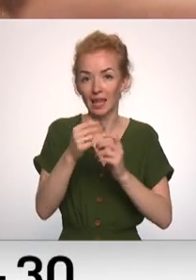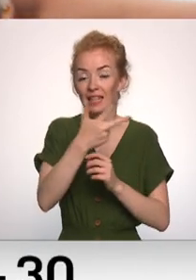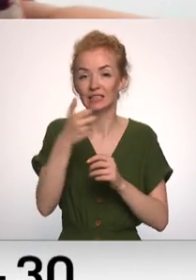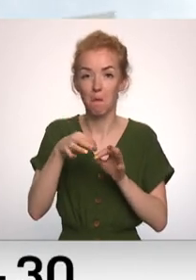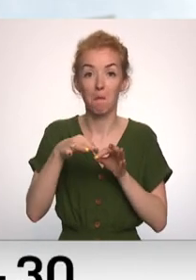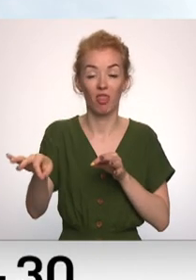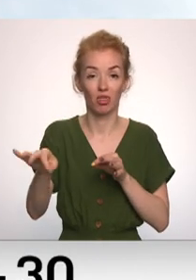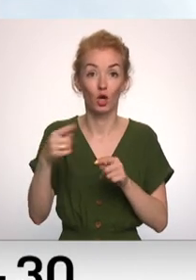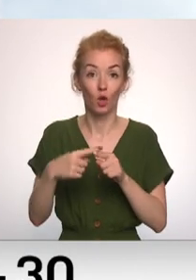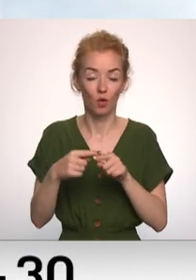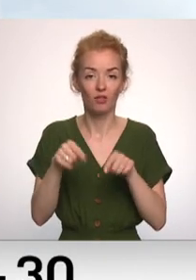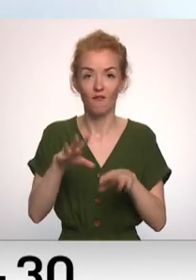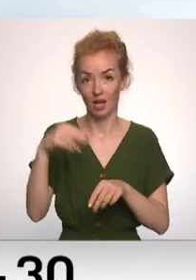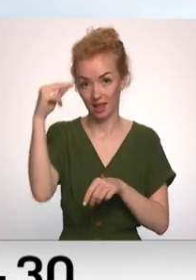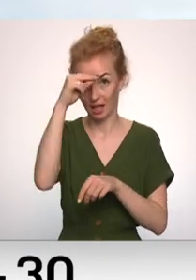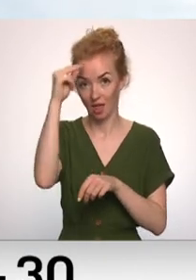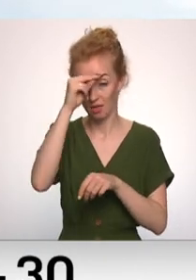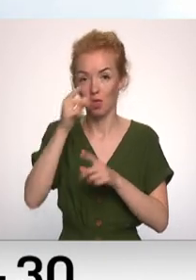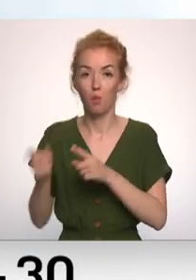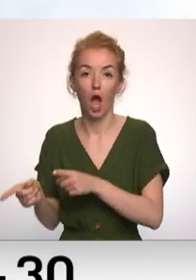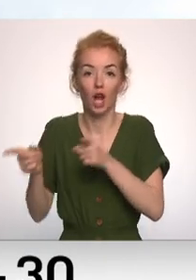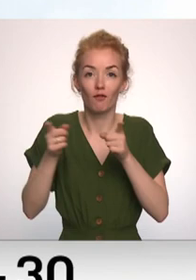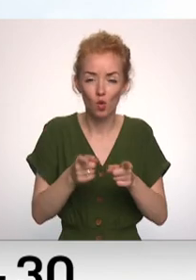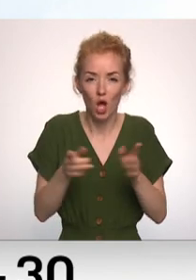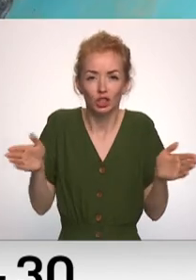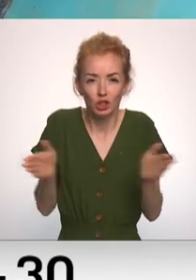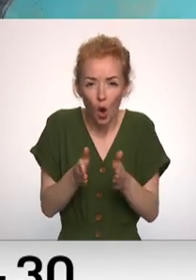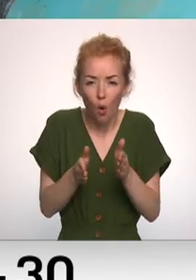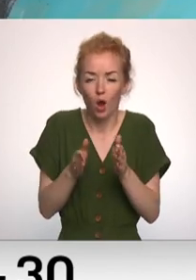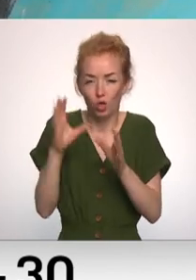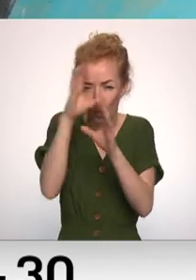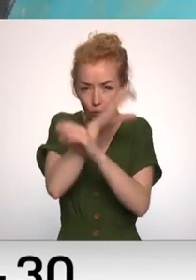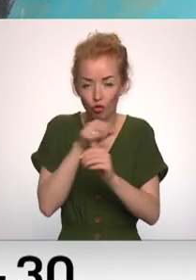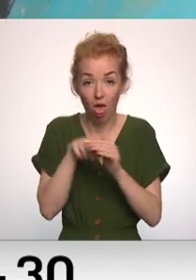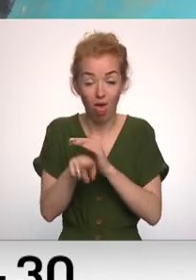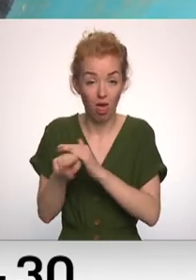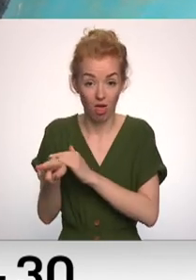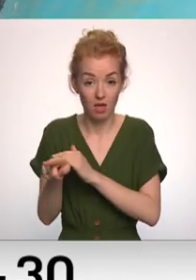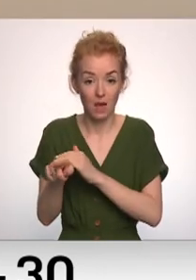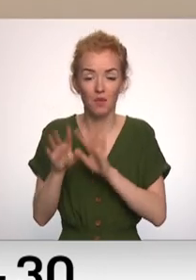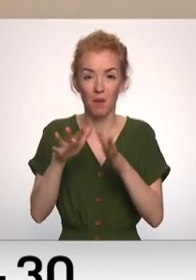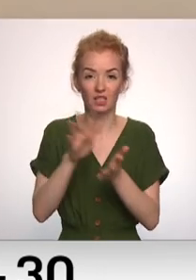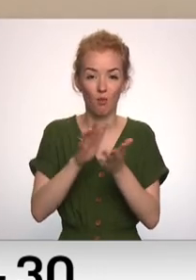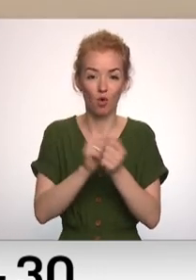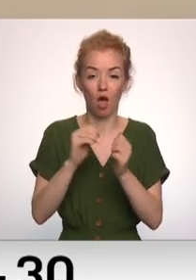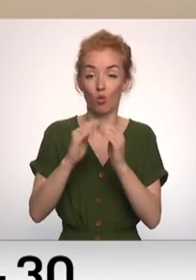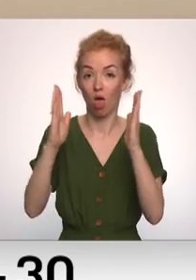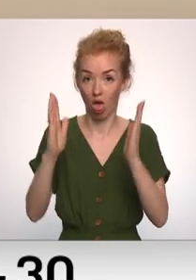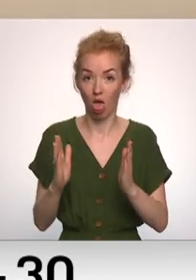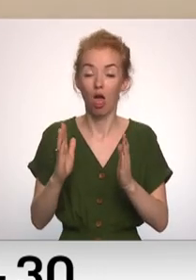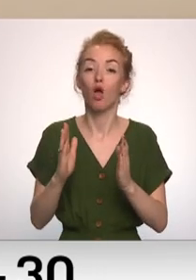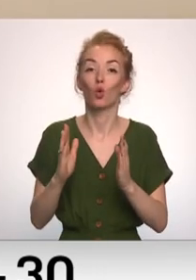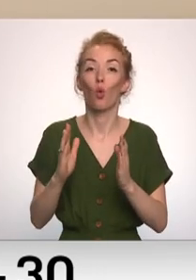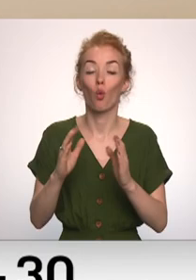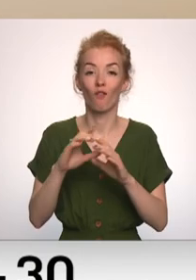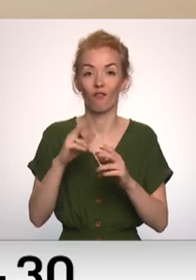metru garš. Un te var trenēt pārvietošanās pa šaurām, tumšām ejām. Jau par degradētu būvi kļūsī Skrundas otrās